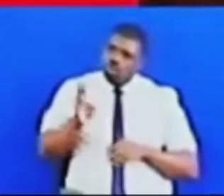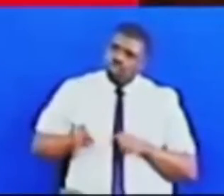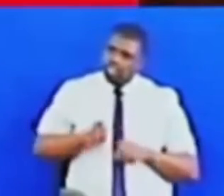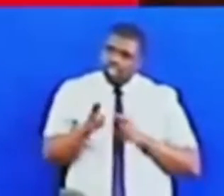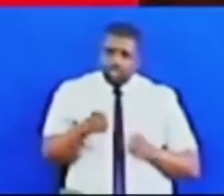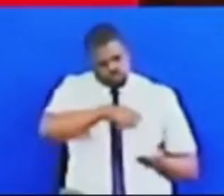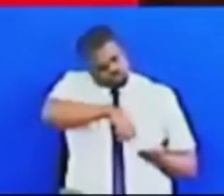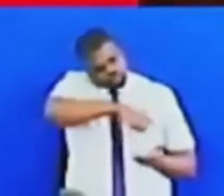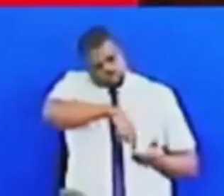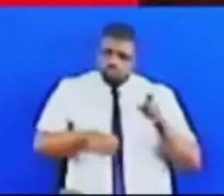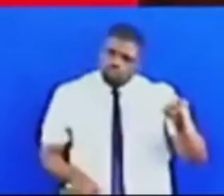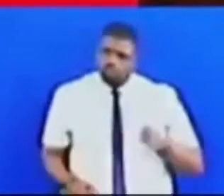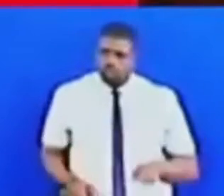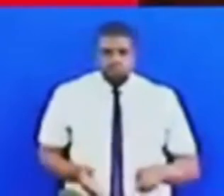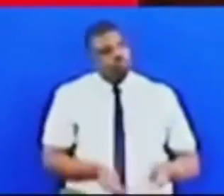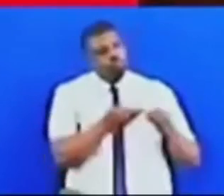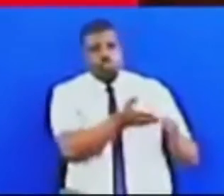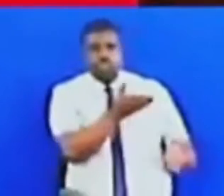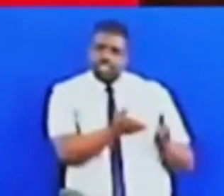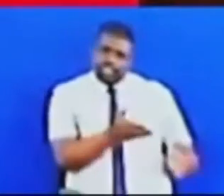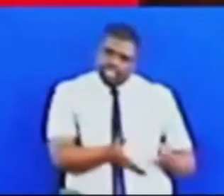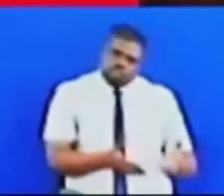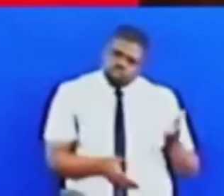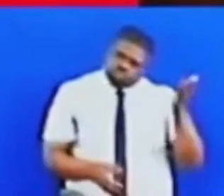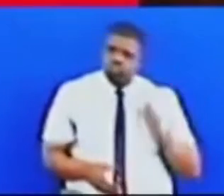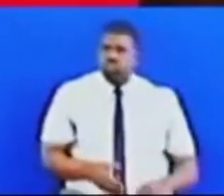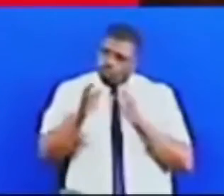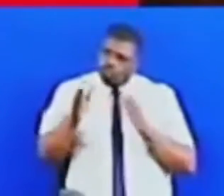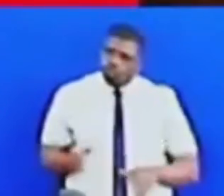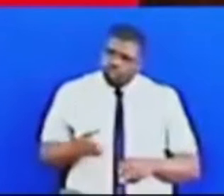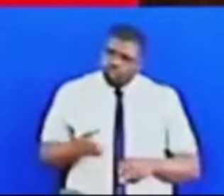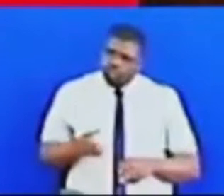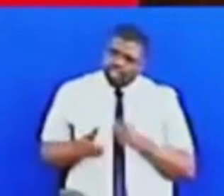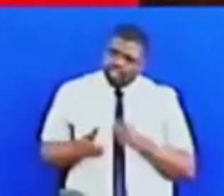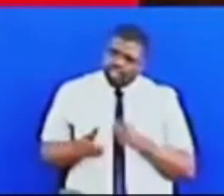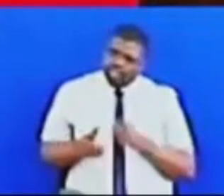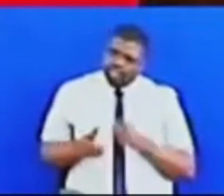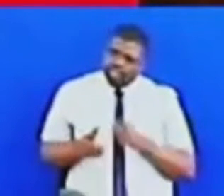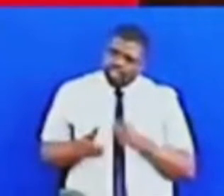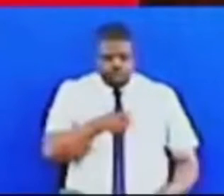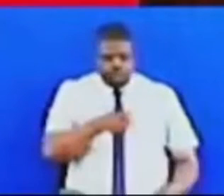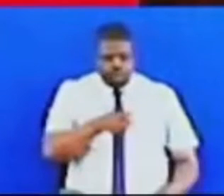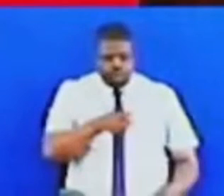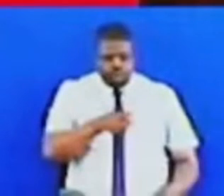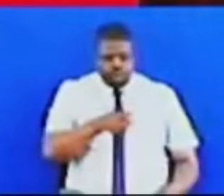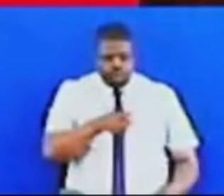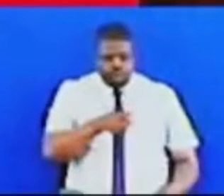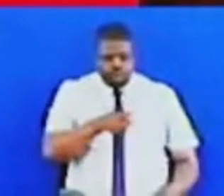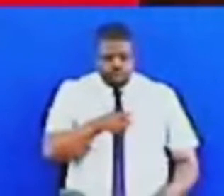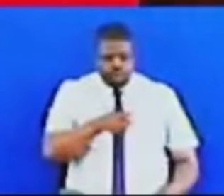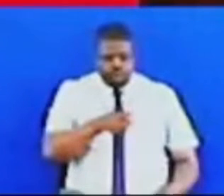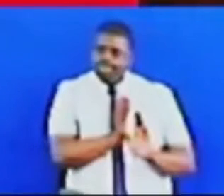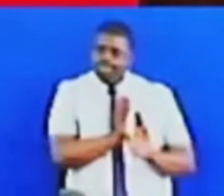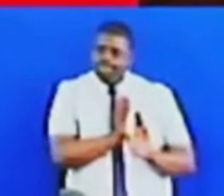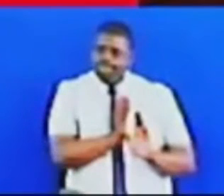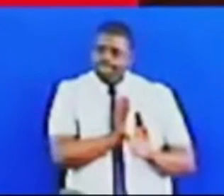hivyo vituo. Twendeni tupeleke angalau tuwasogezee wananchi wetu mbolea kwenye tambako mwananchi. Kwanza moja, tutapunguza huo msongamano mkubwa.